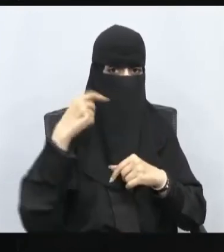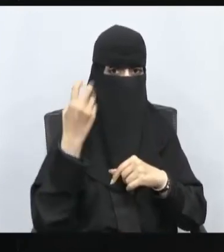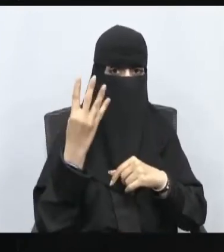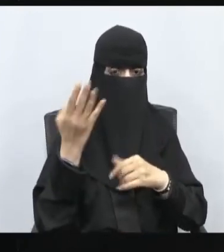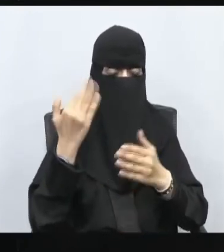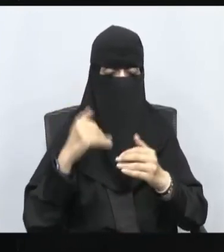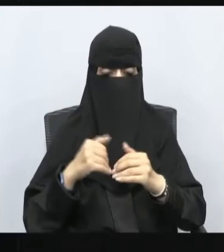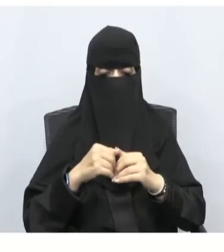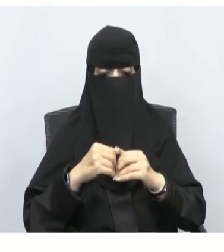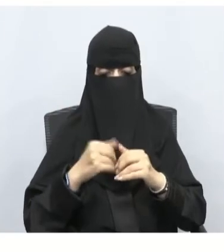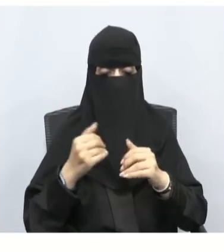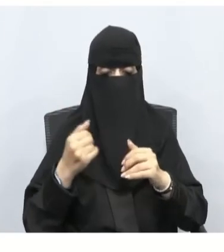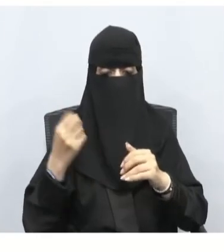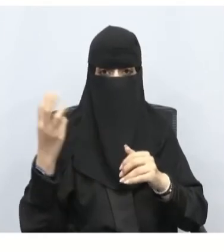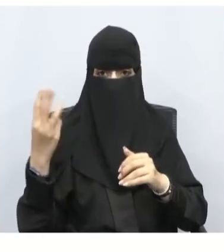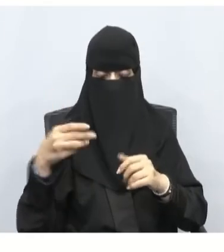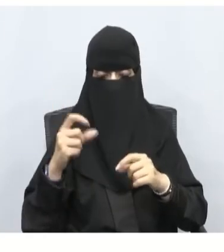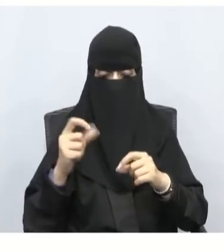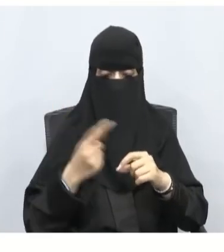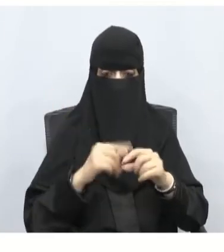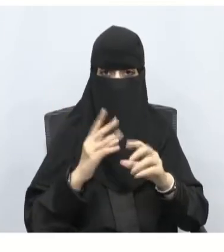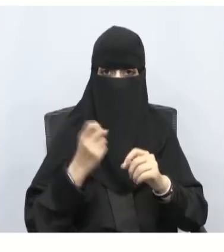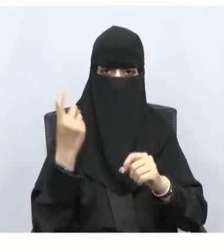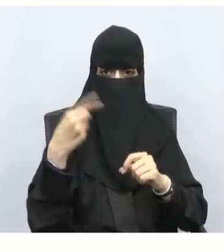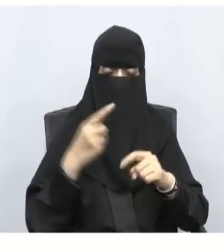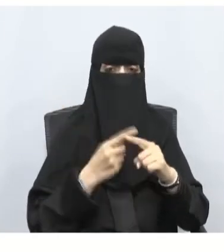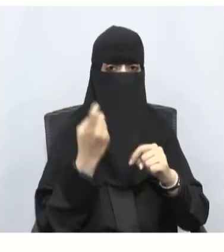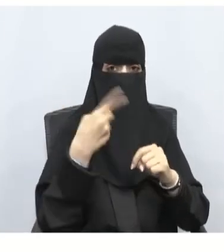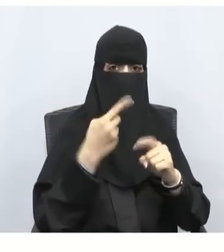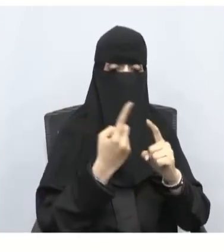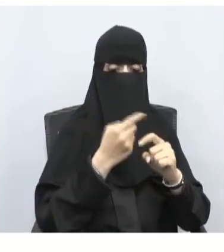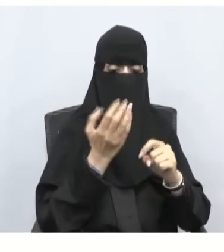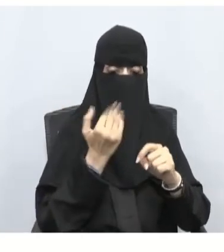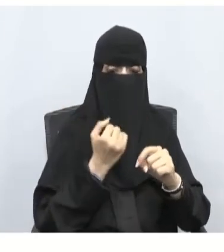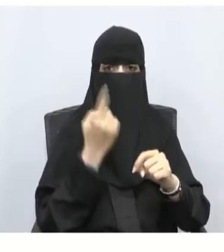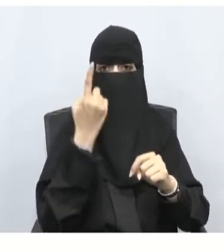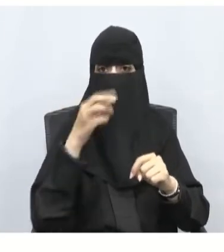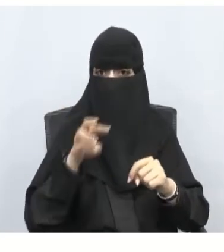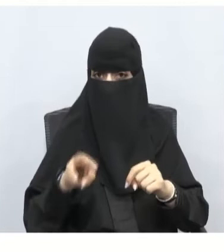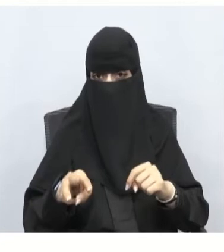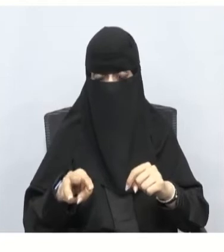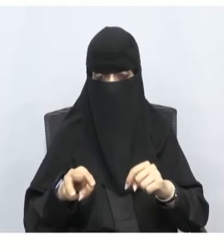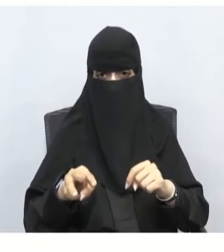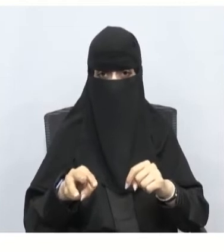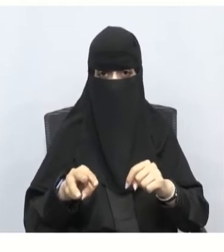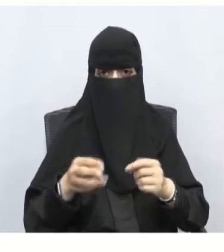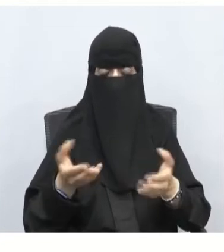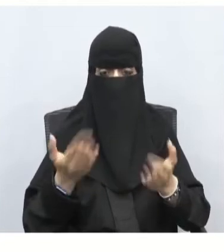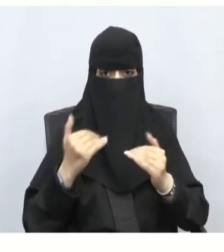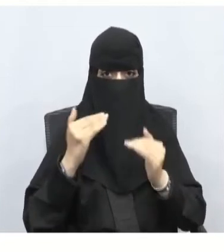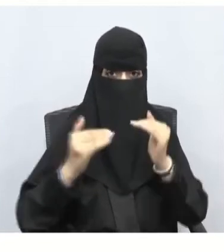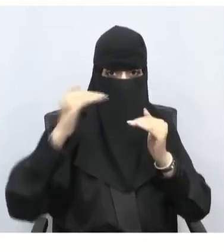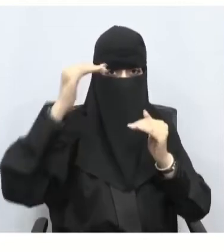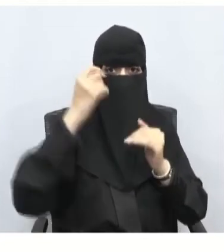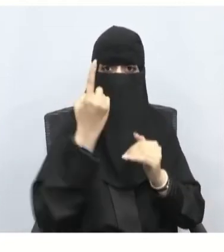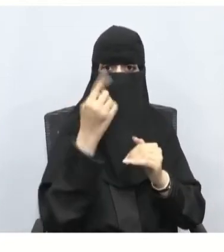4. 30 ديسبل 10 ضرب 10 ضرب 10 يصبح لدي 1000، الطاقة